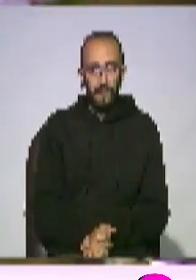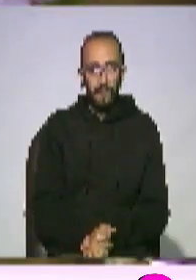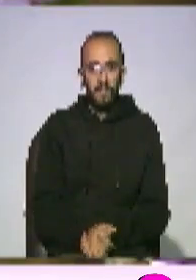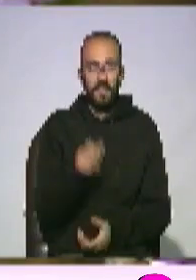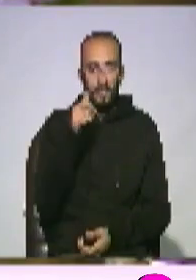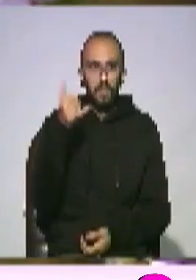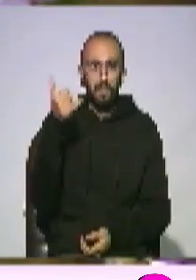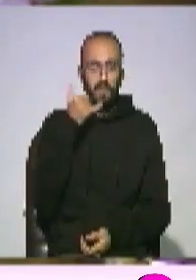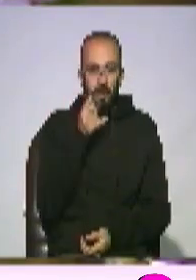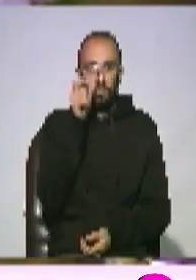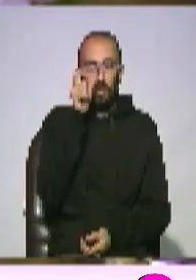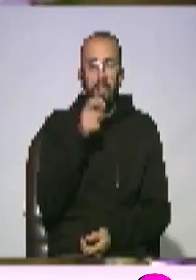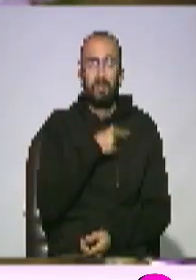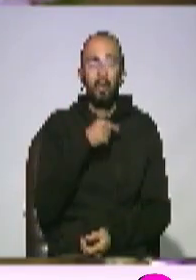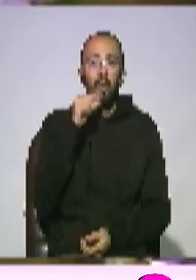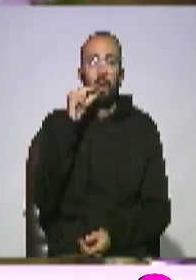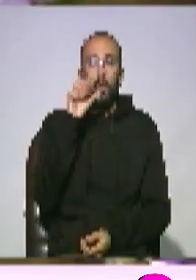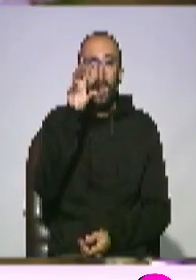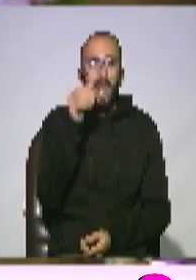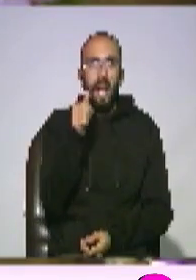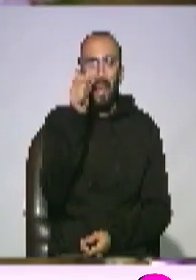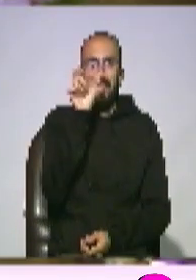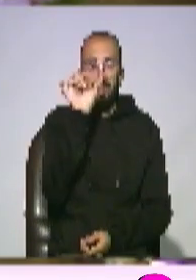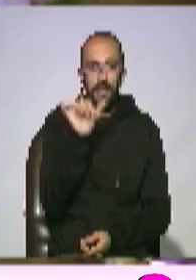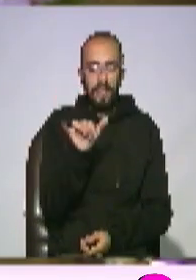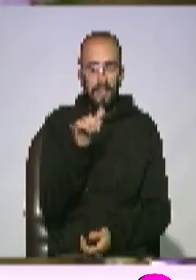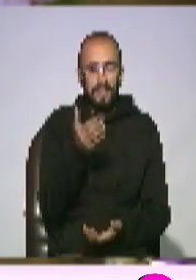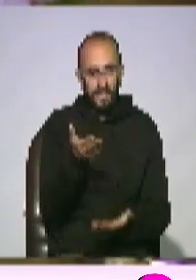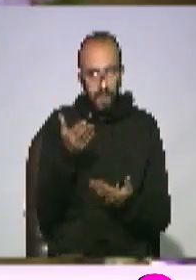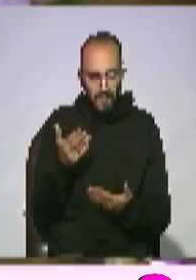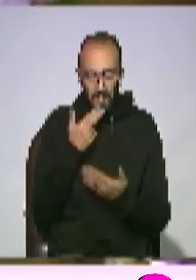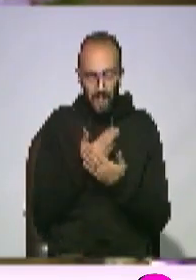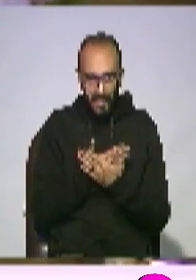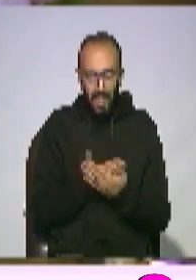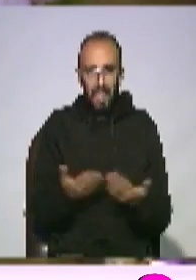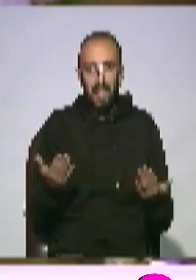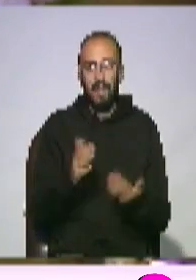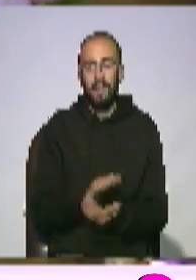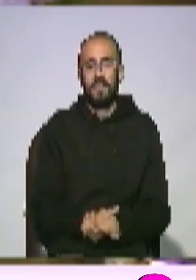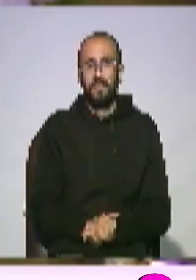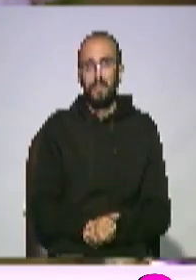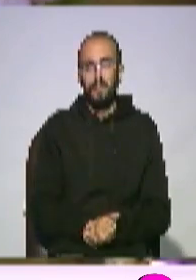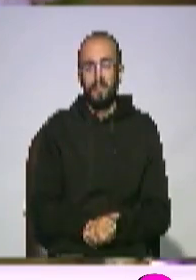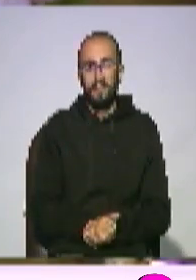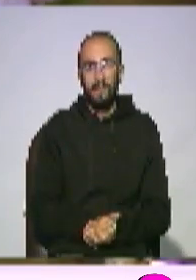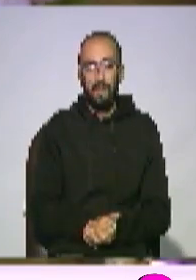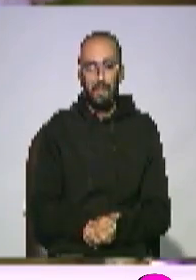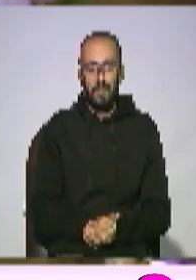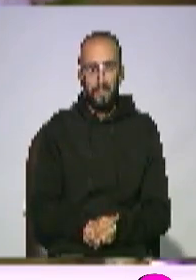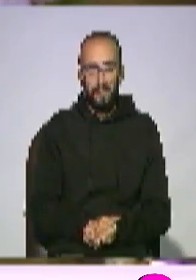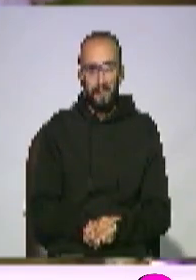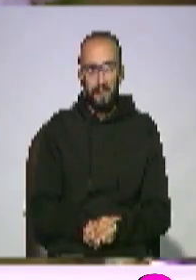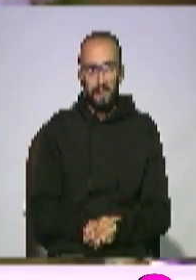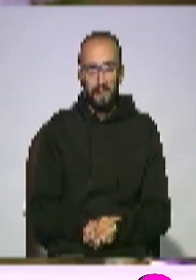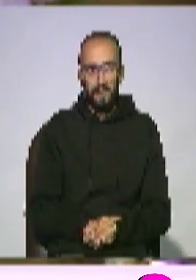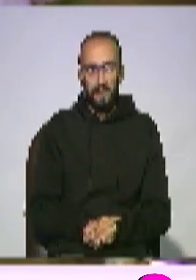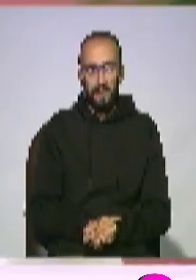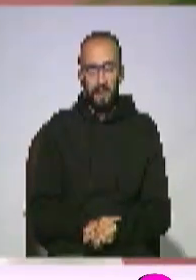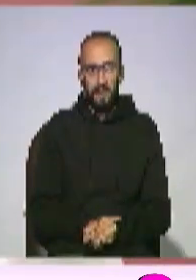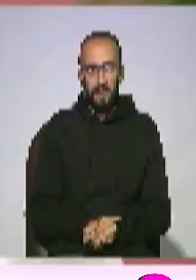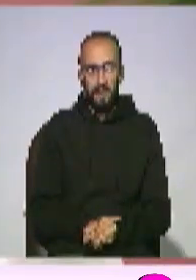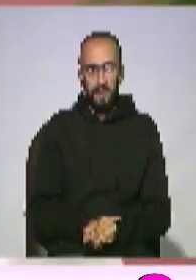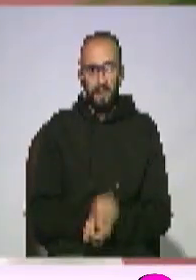هاني. مساء الخير. مساء الخير على حضراتكم. اهلا بحضرتك يا فندم. دكتور رحاب مع حضرتك، اتفضل. يا فندم